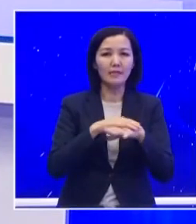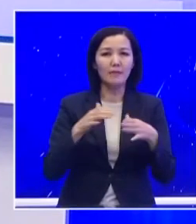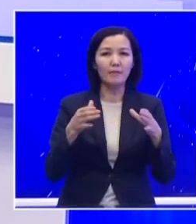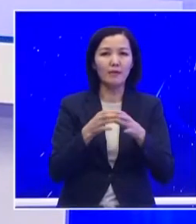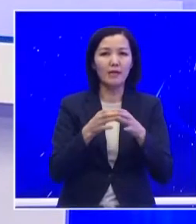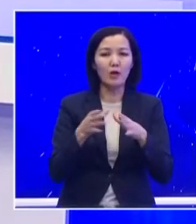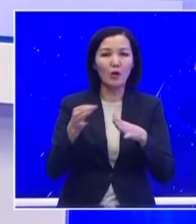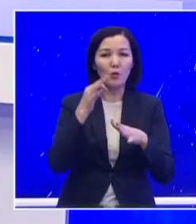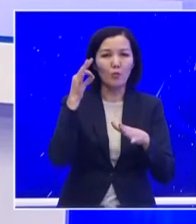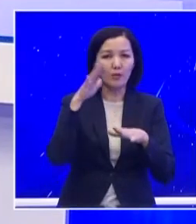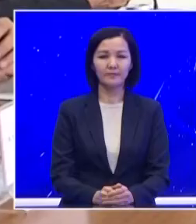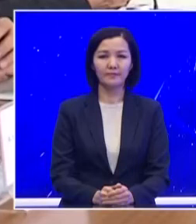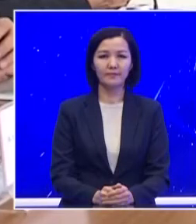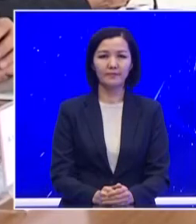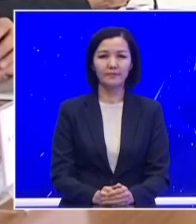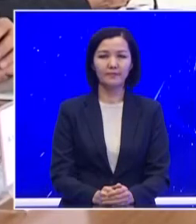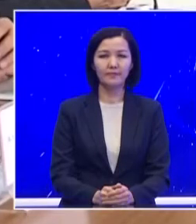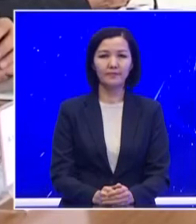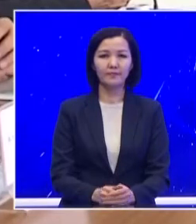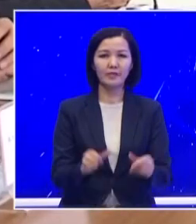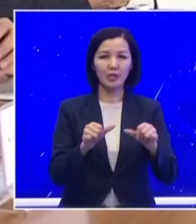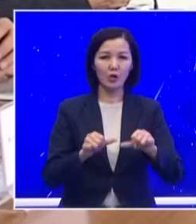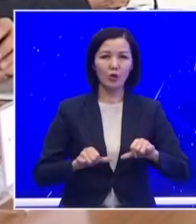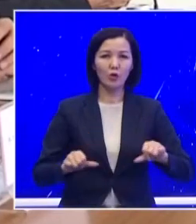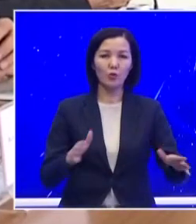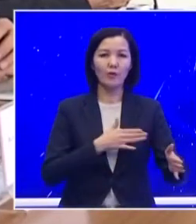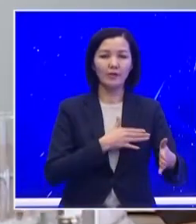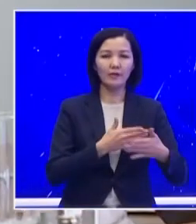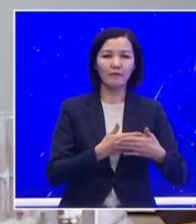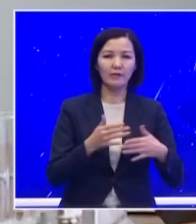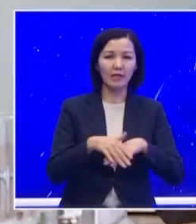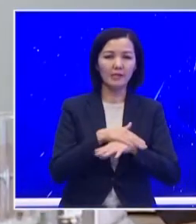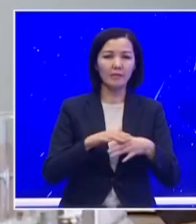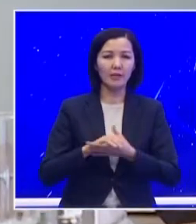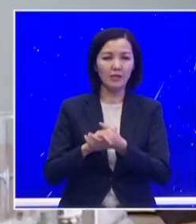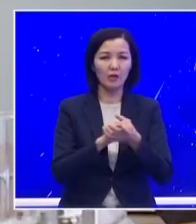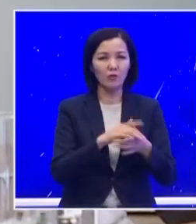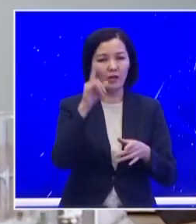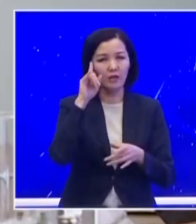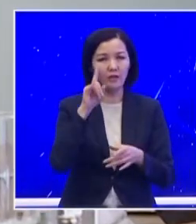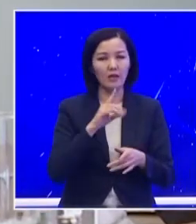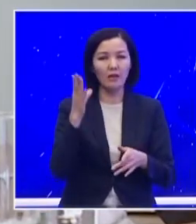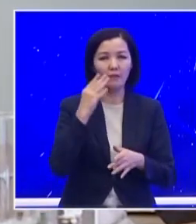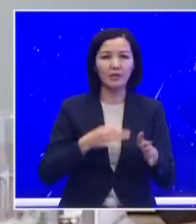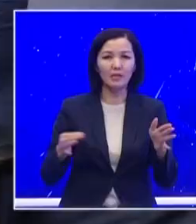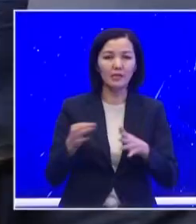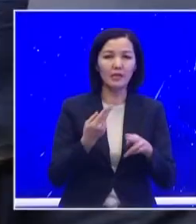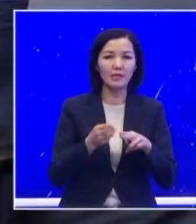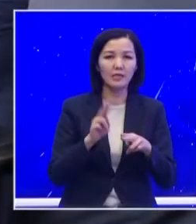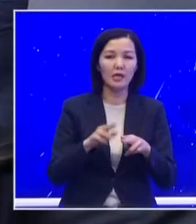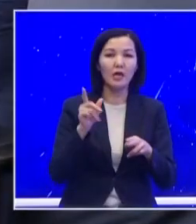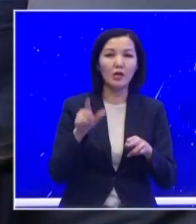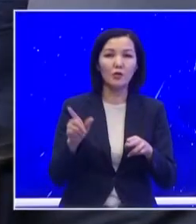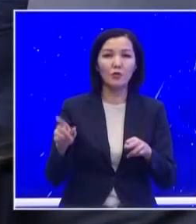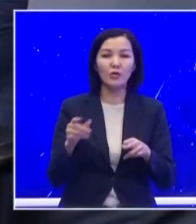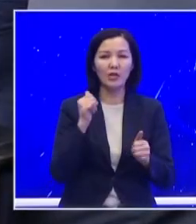области Амандык Баталов. За круглым столом активисты Ассамблеи народа Казахстана Алматинской области. Это именно те люди, которые ежедневным